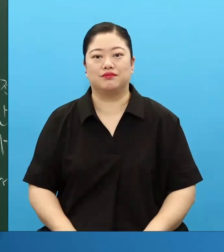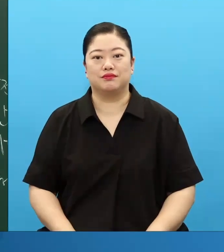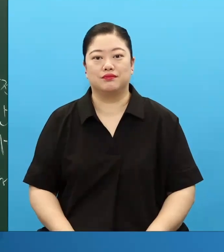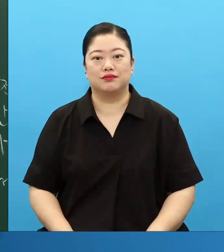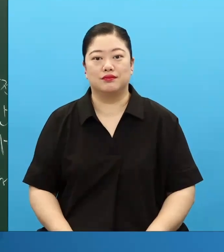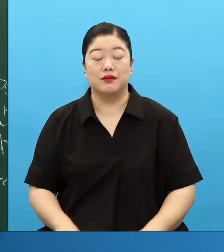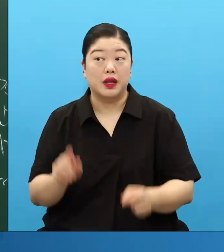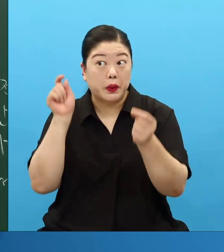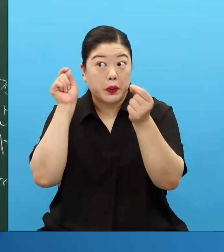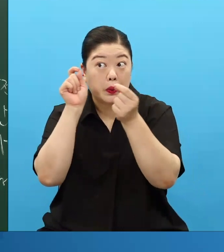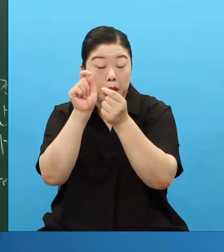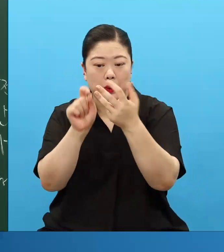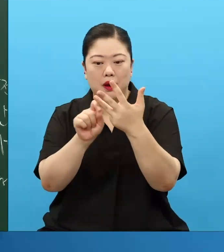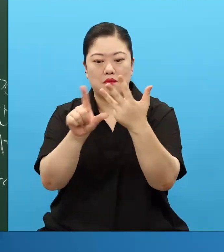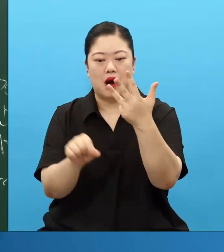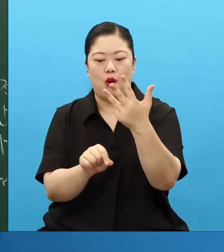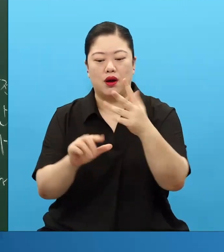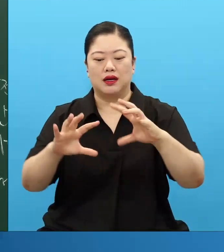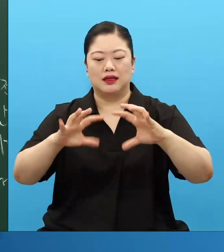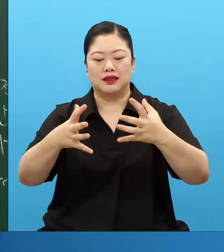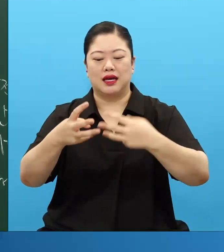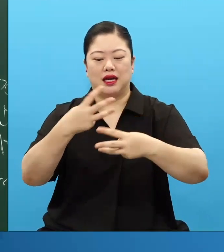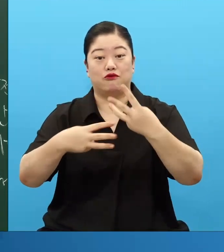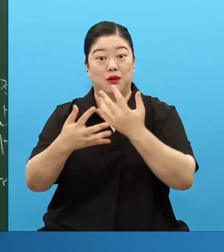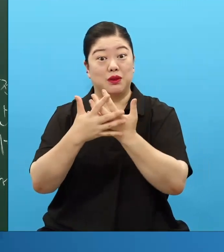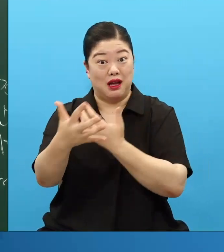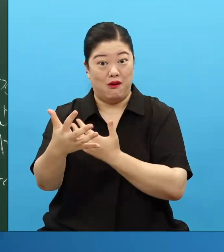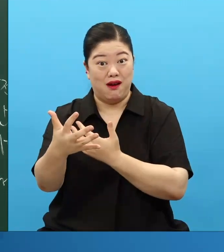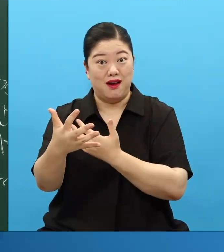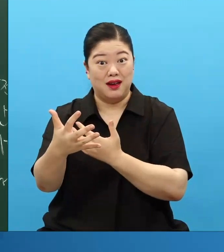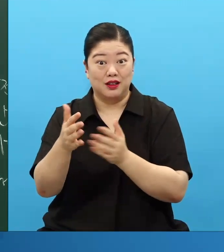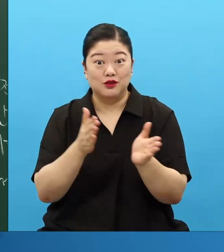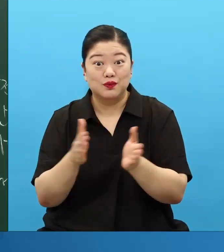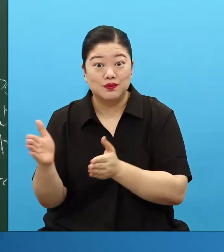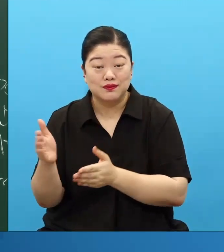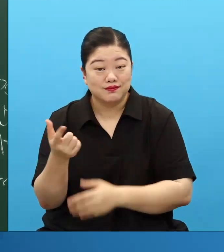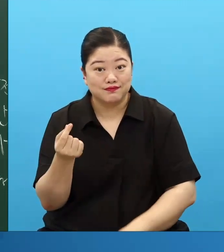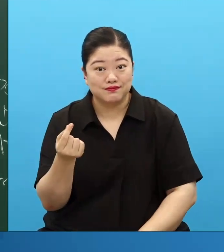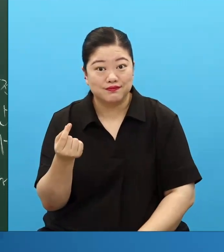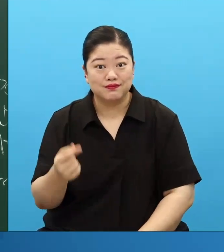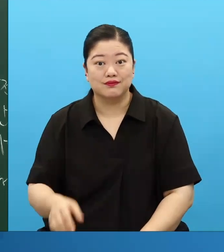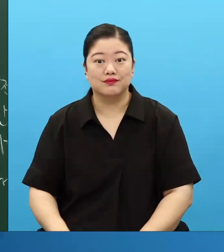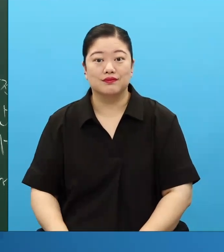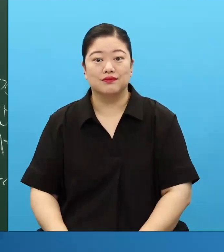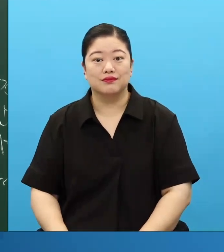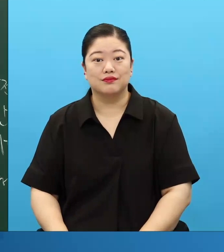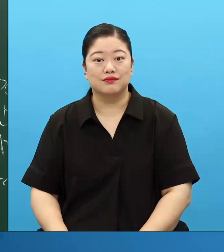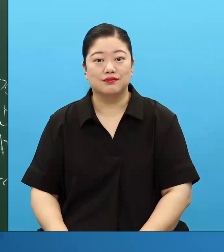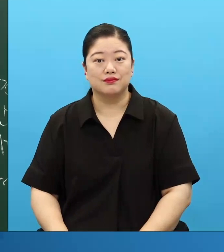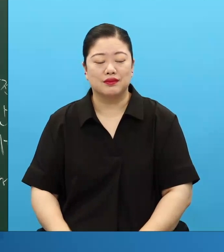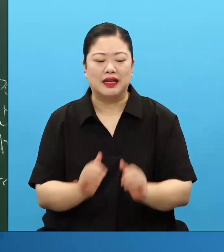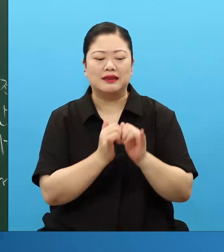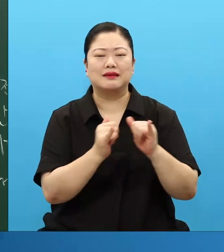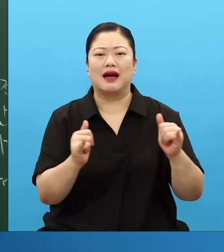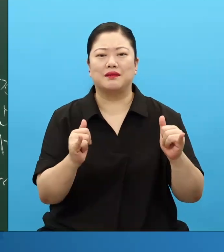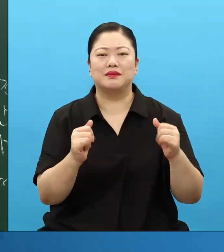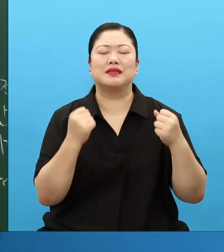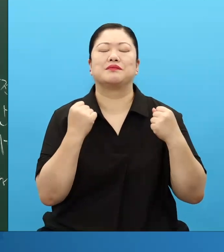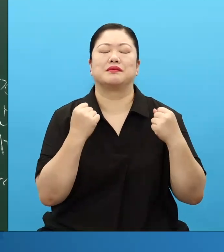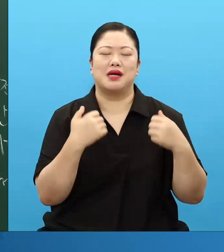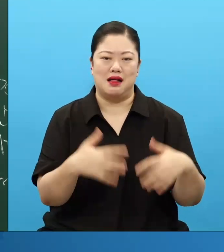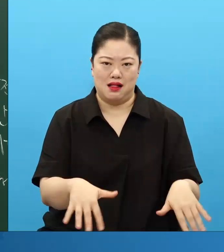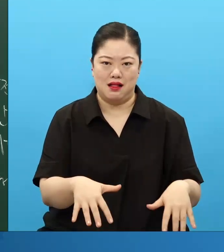산업이 아무것도 아닌 것처럼 보이지만 시대 흐름을 보게 돼요. And the business of our church officers may not seem like much, but it sees the stream of the